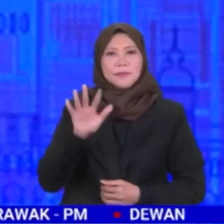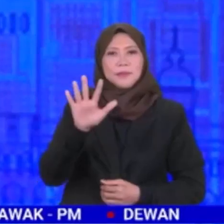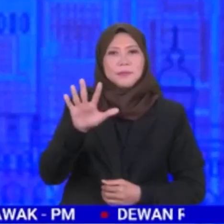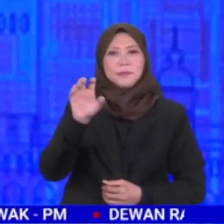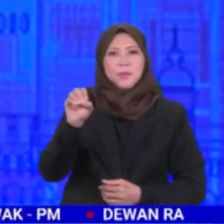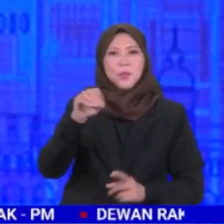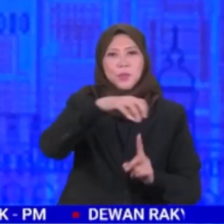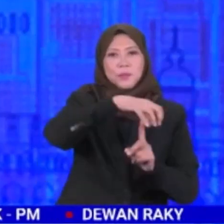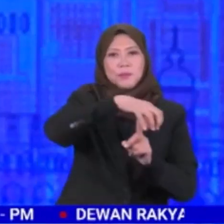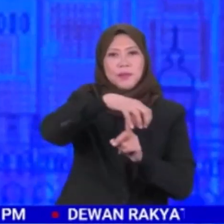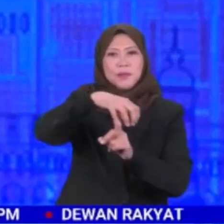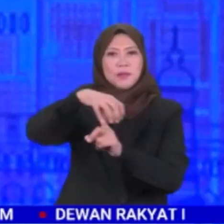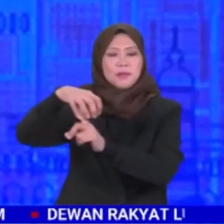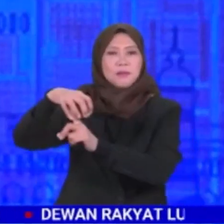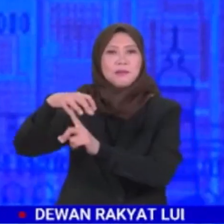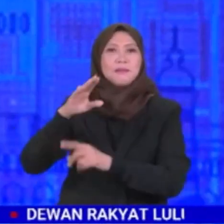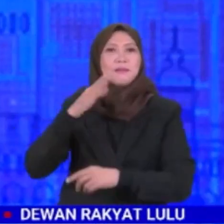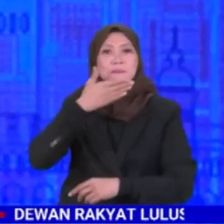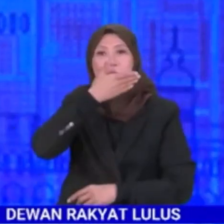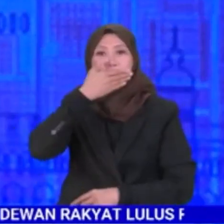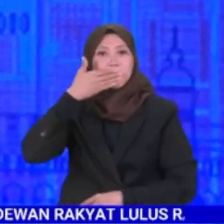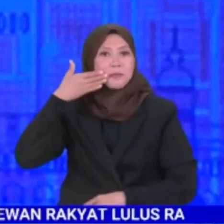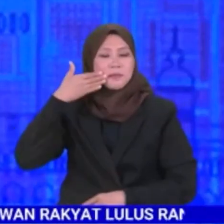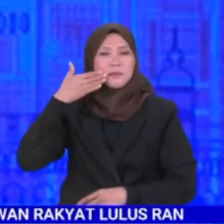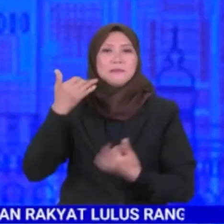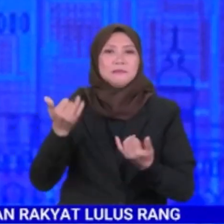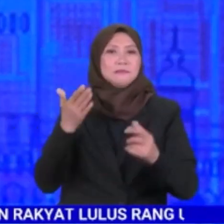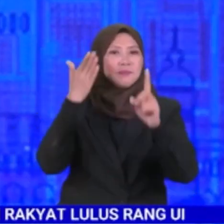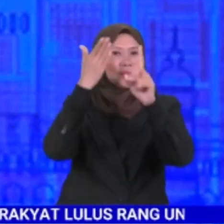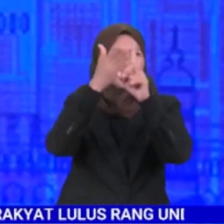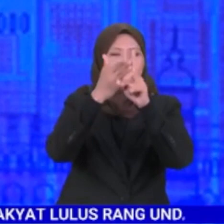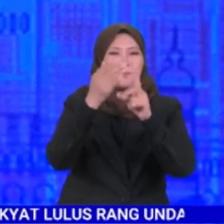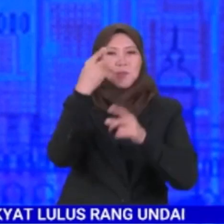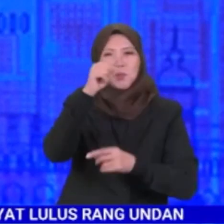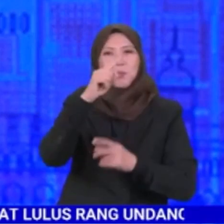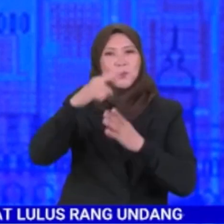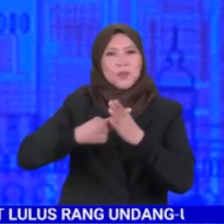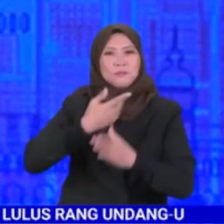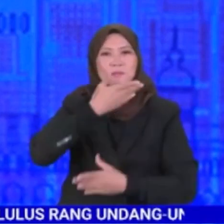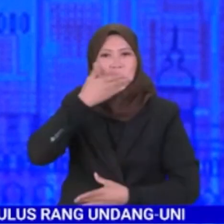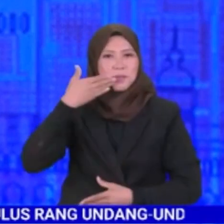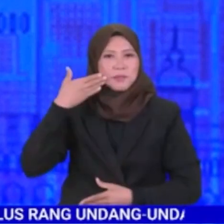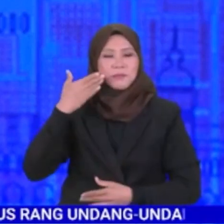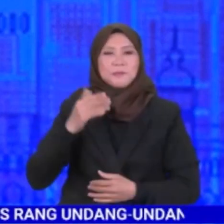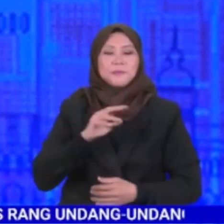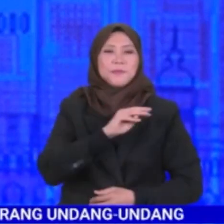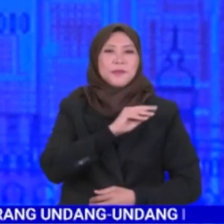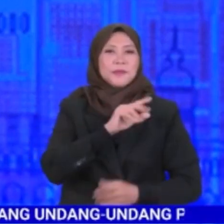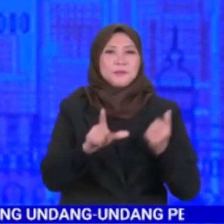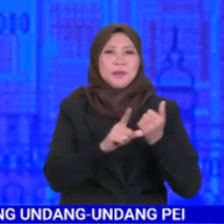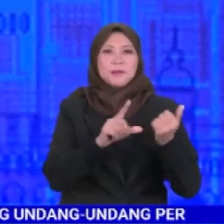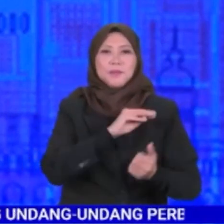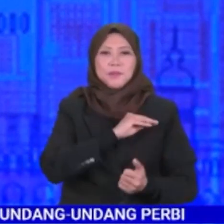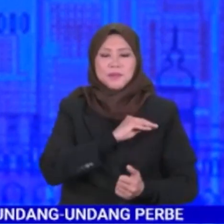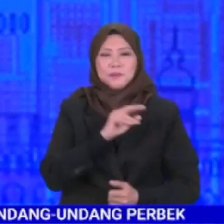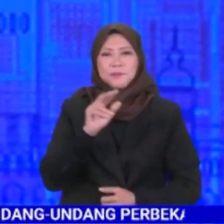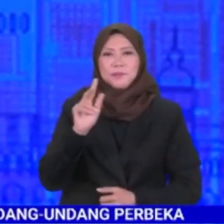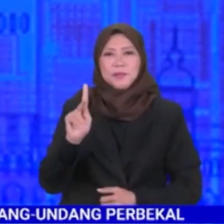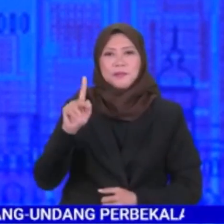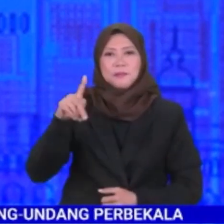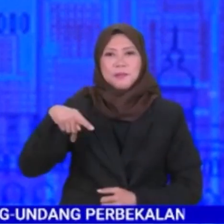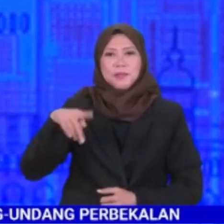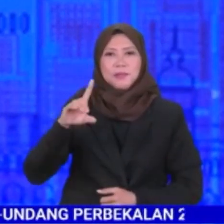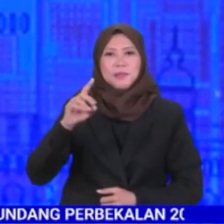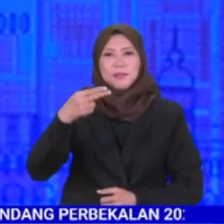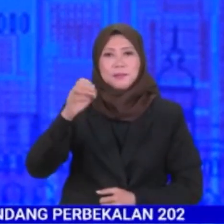50 bazar Ramadan Rahmah disasarkan di seluruh negara sepanjang Ramadan ini. Timbalan Menteri Perdagangan Dalam Negeri dan Kos Sara Hidup,